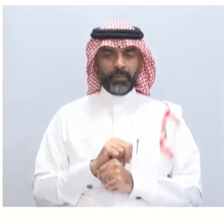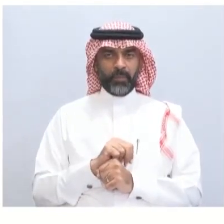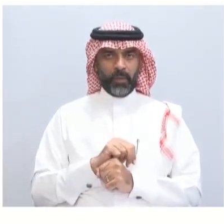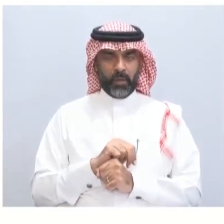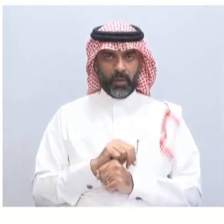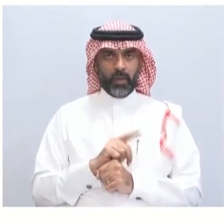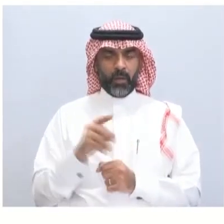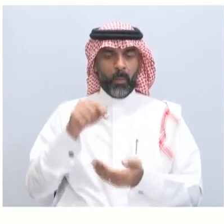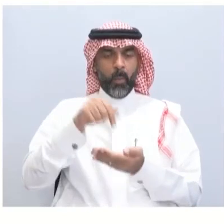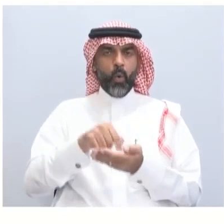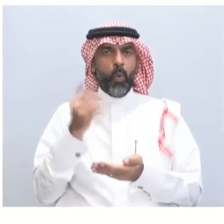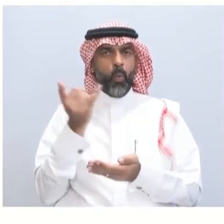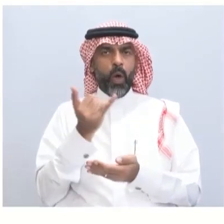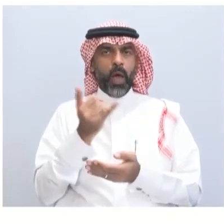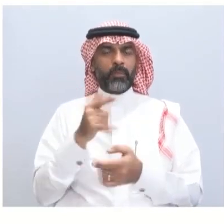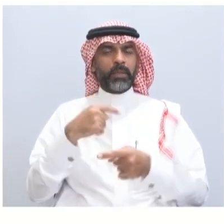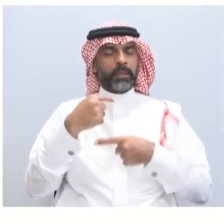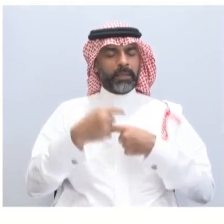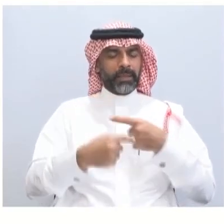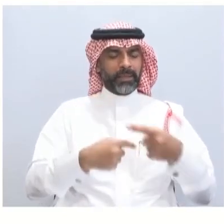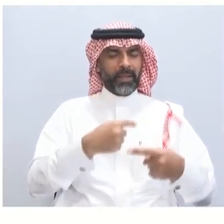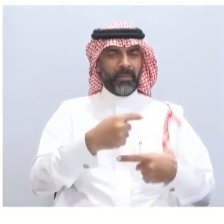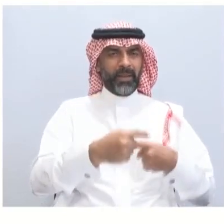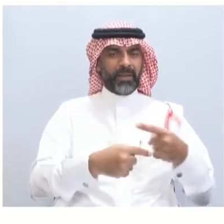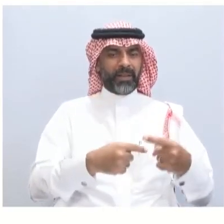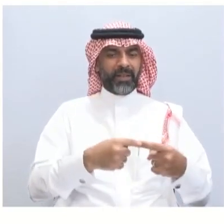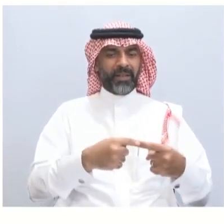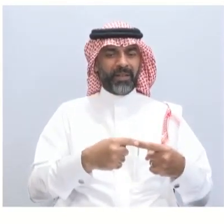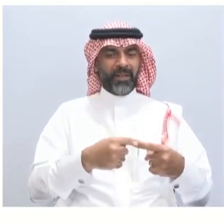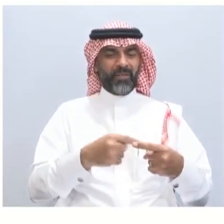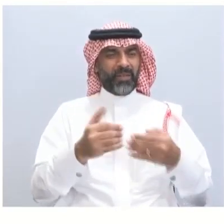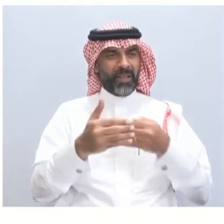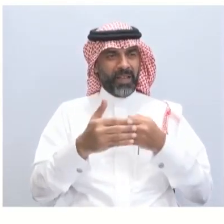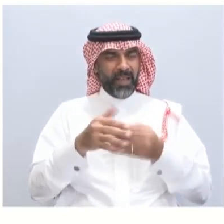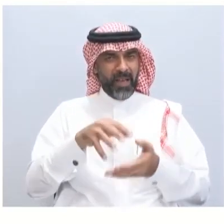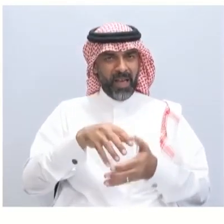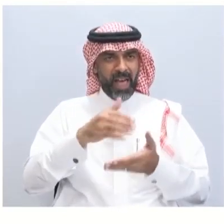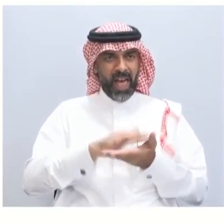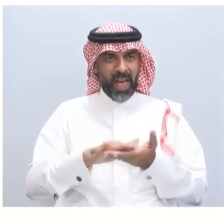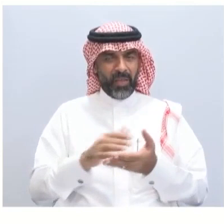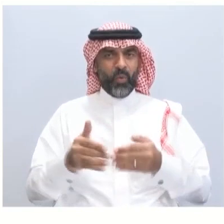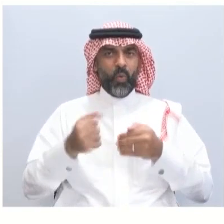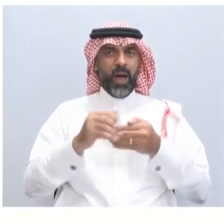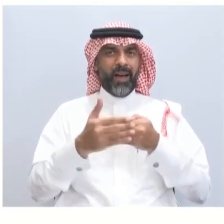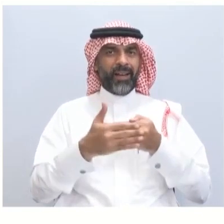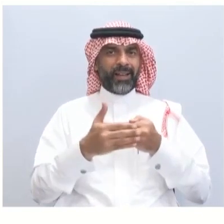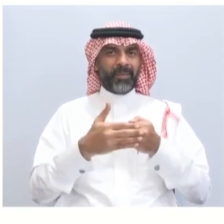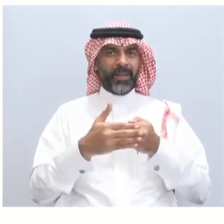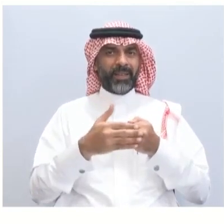المهم لتستمر في اعمار الارضي وخدمه وخدمه الدين والمقدسات